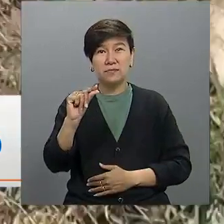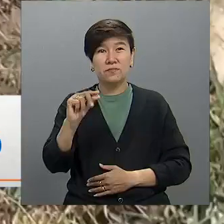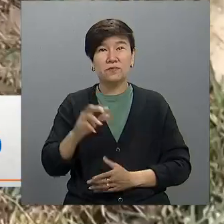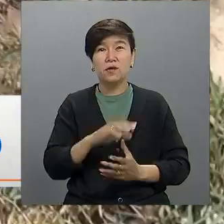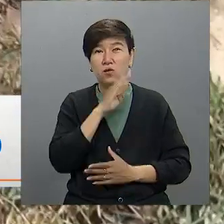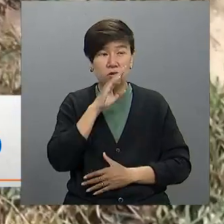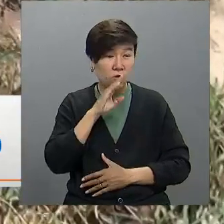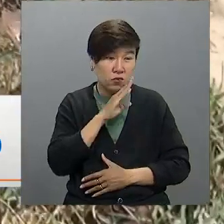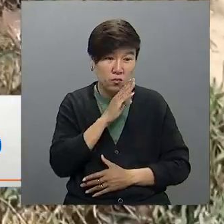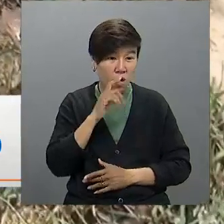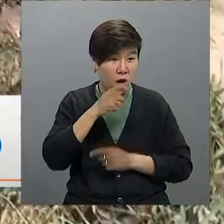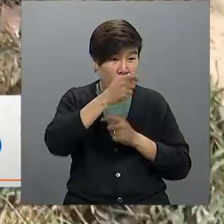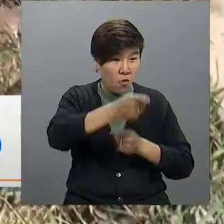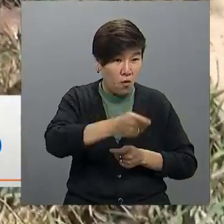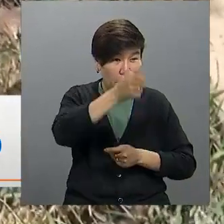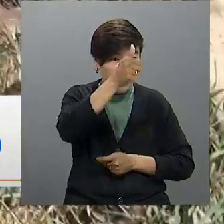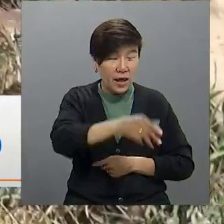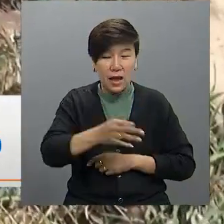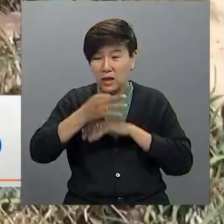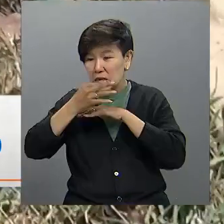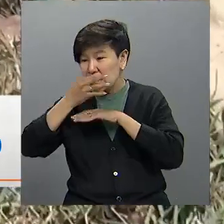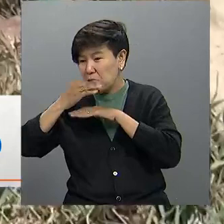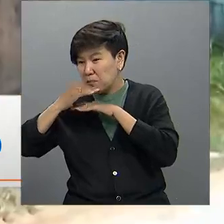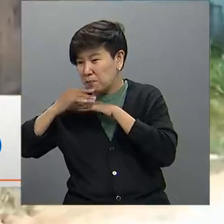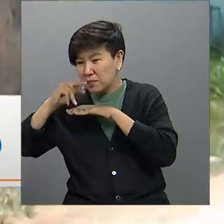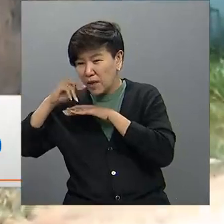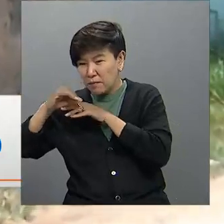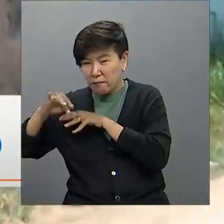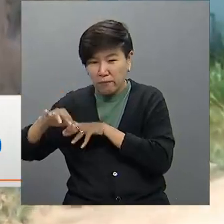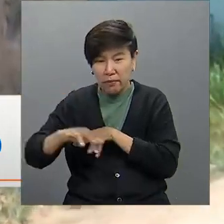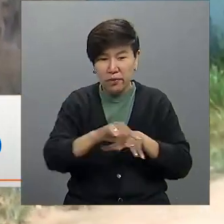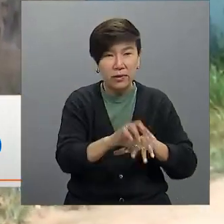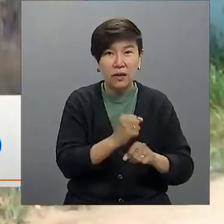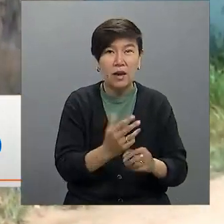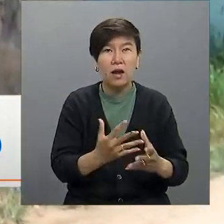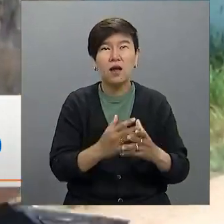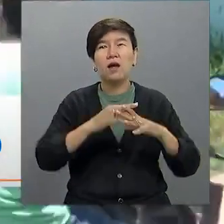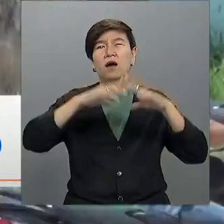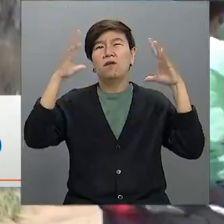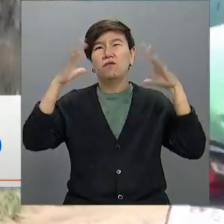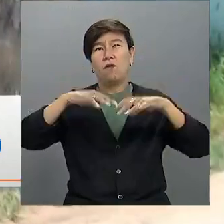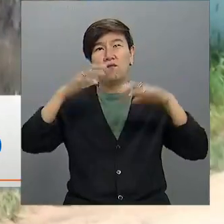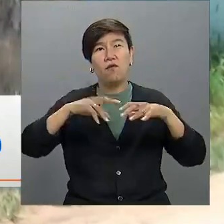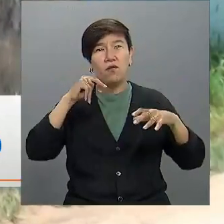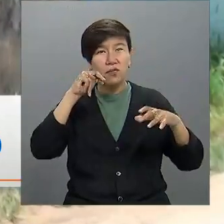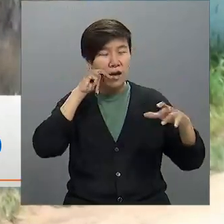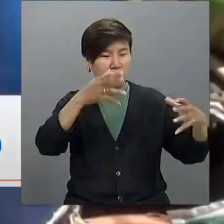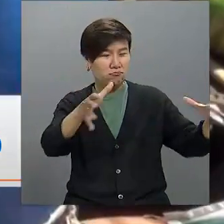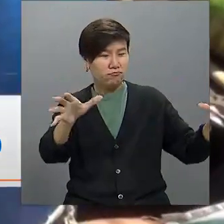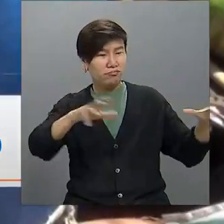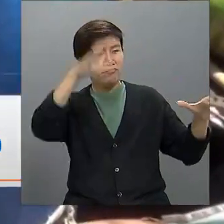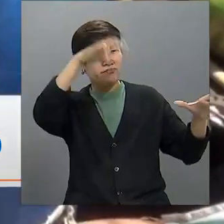าถึงก็เดือดร้อนไปกันใหญ่เลยนะคะเนี่ยค่ะแล้วพอหน้าฝนชาวบ้านก็จะรองรับน้ำฝนเอาไว้ใช้นะคะส่วนน้ำดื่ม